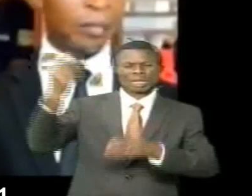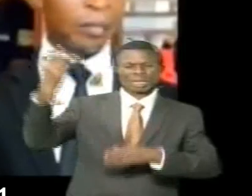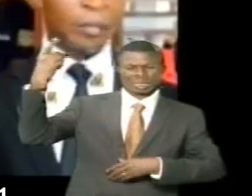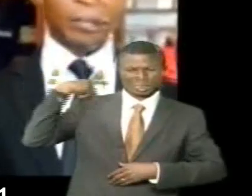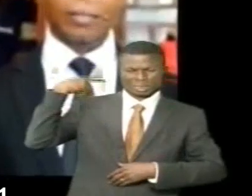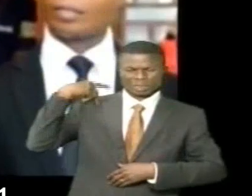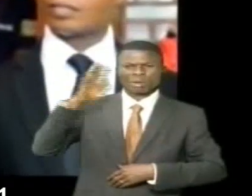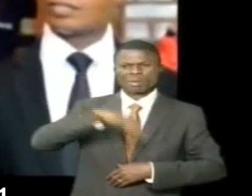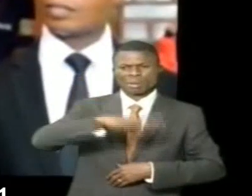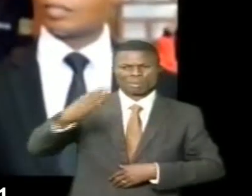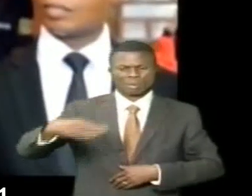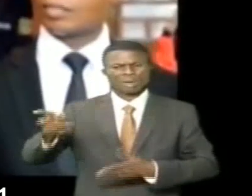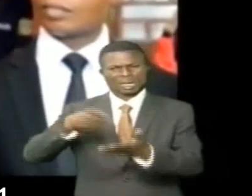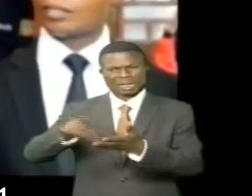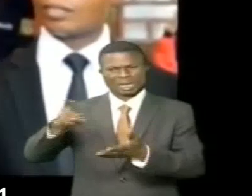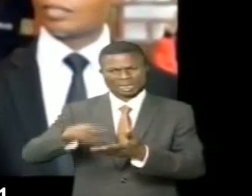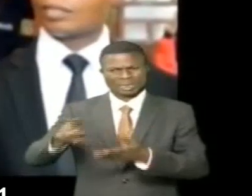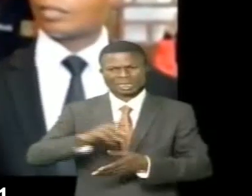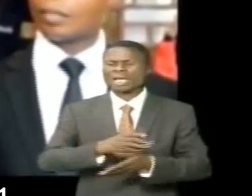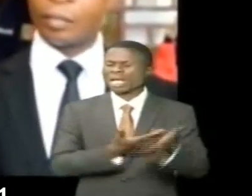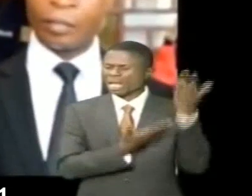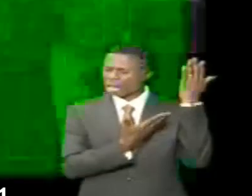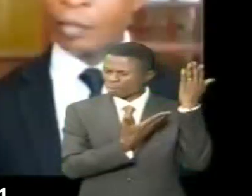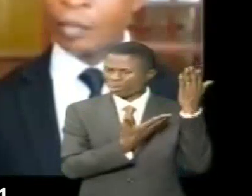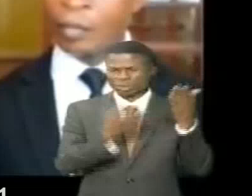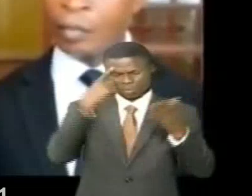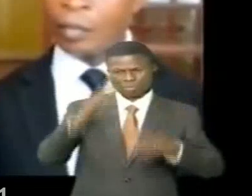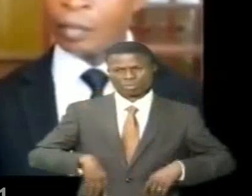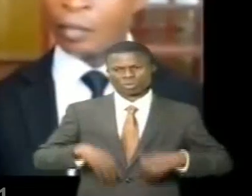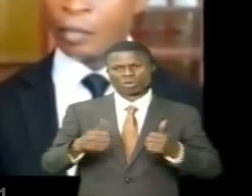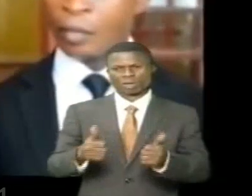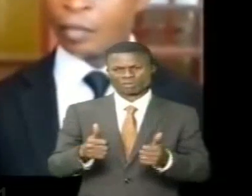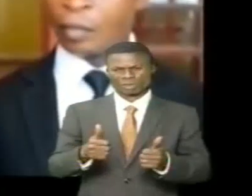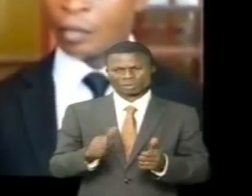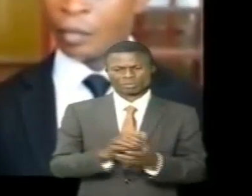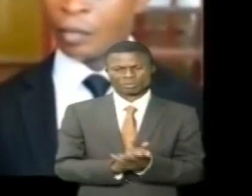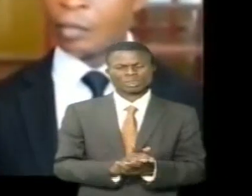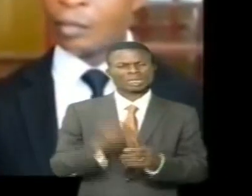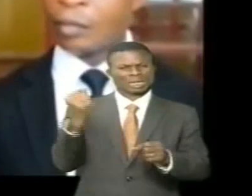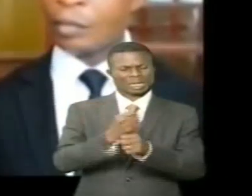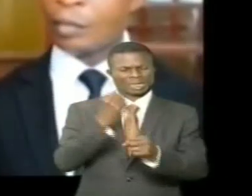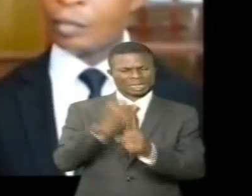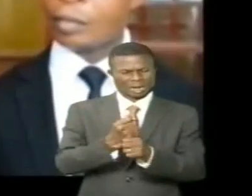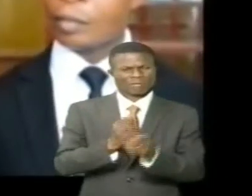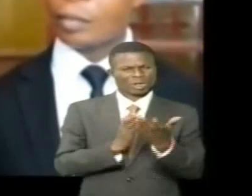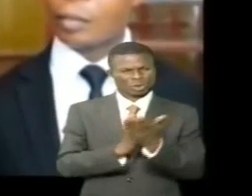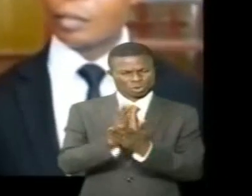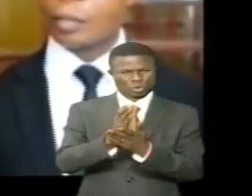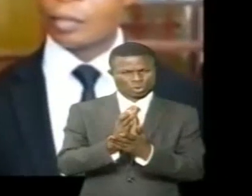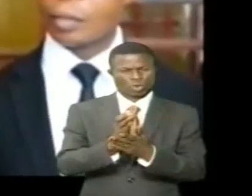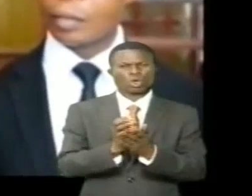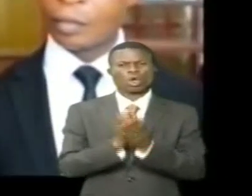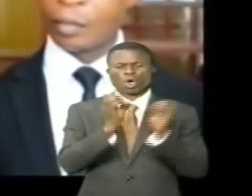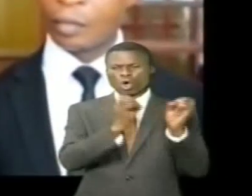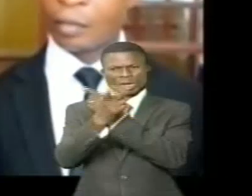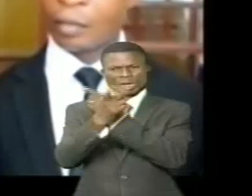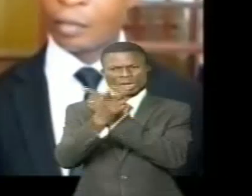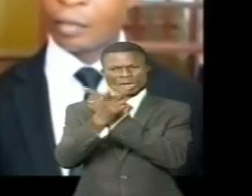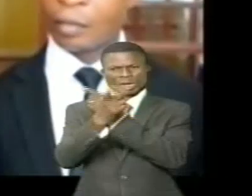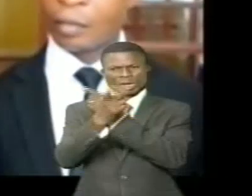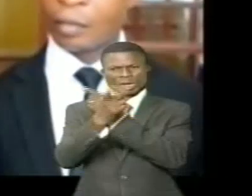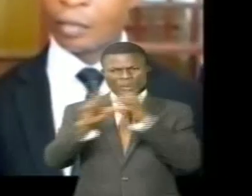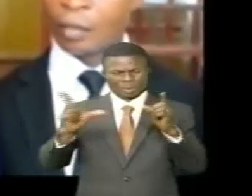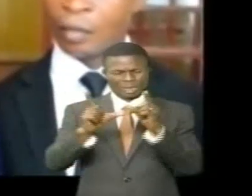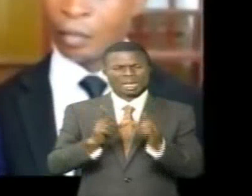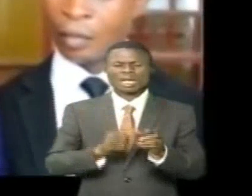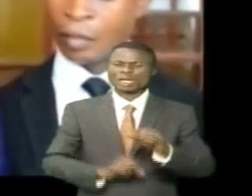Le salaire a un caractère vital. Garantir le bon fonctionnement des organes délibérants, c'est assurer les